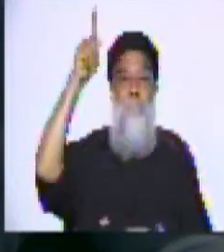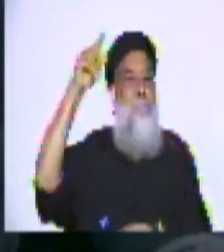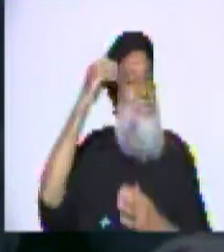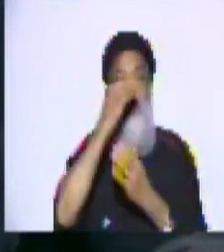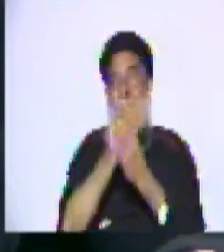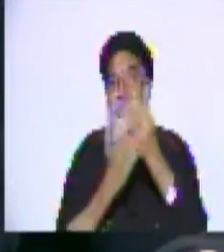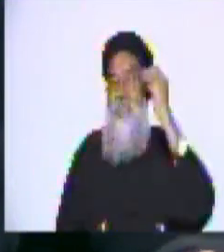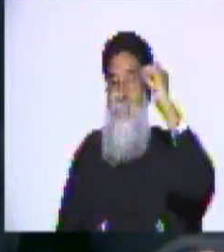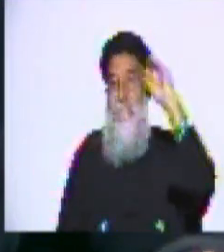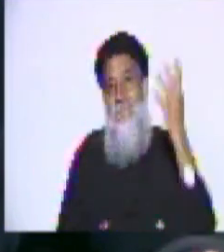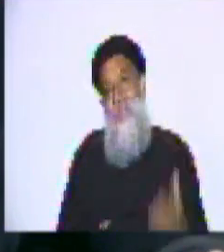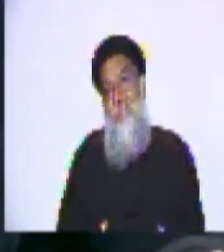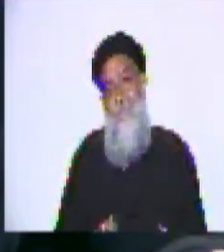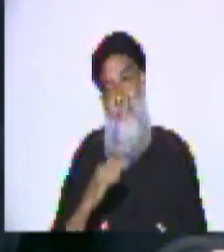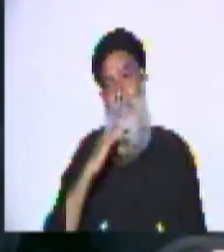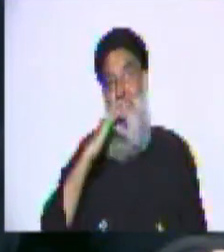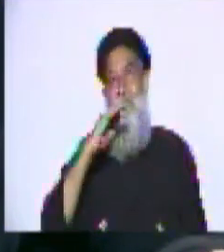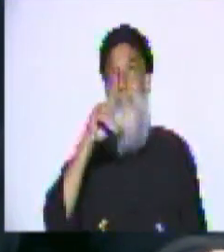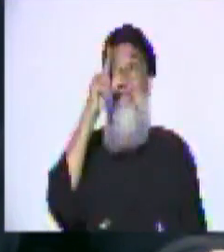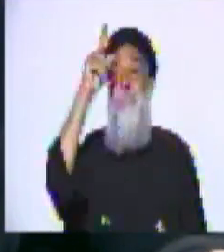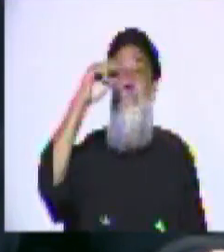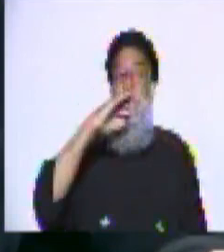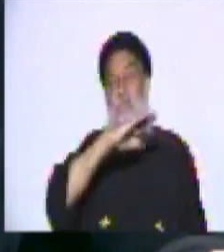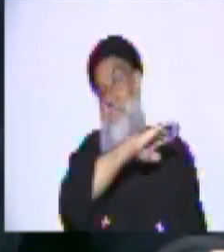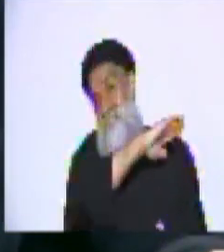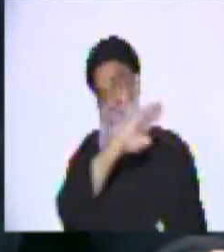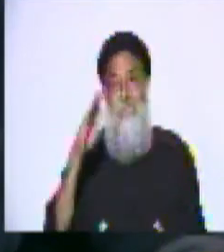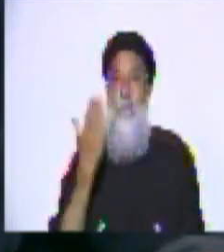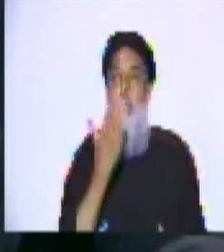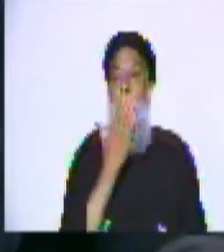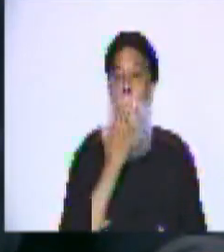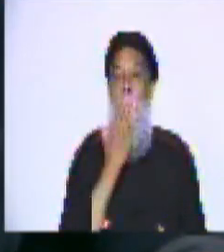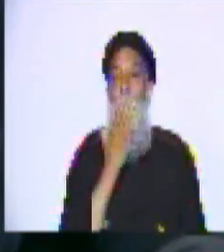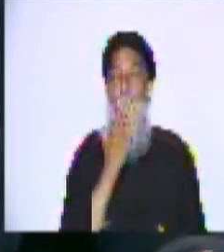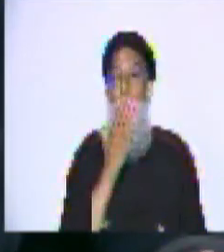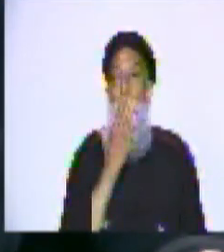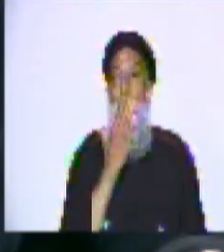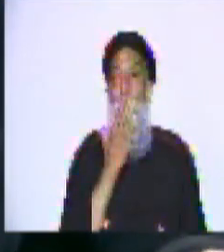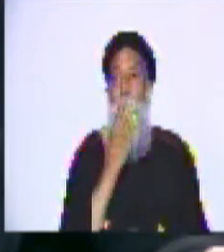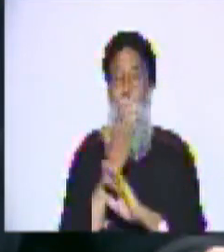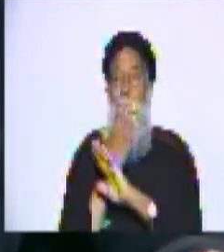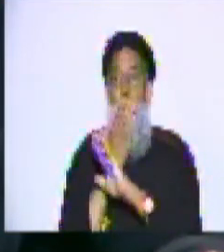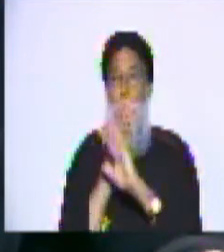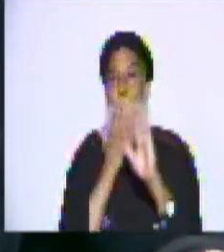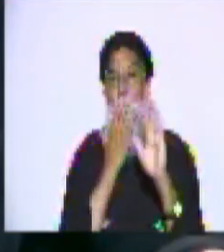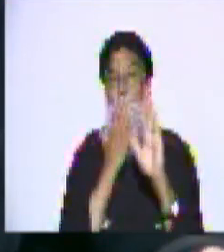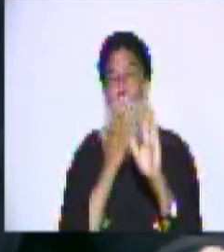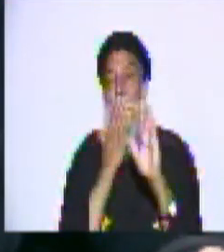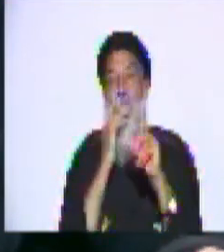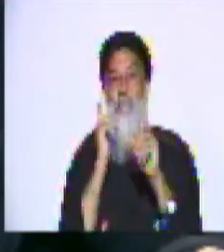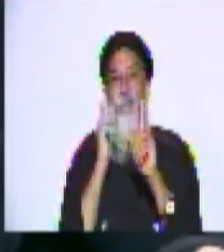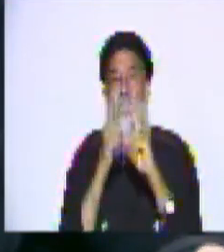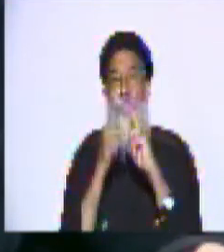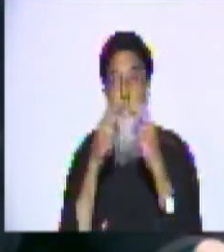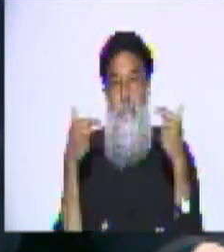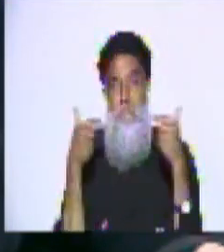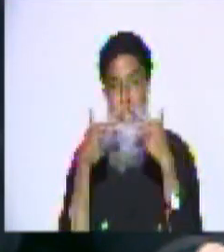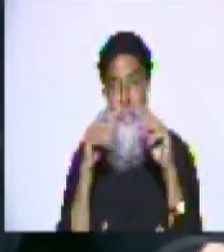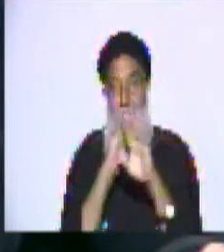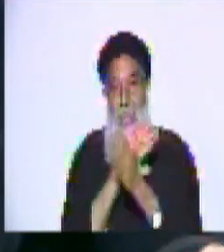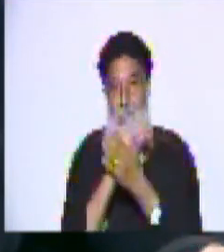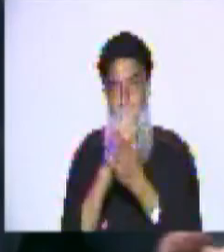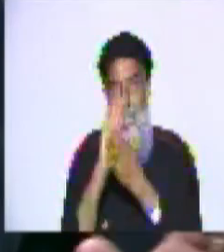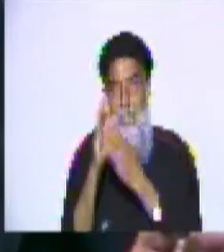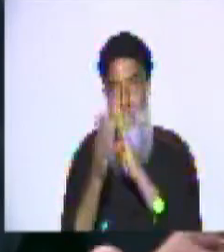ابنه؟ فلم يستطع أحد أن يجيبه بكلمة، ومن ذلك اليوم لم يقصر أحد أن يسأله